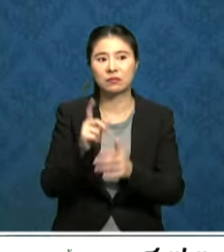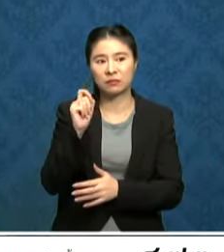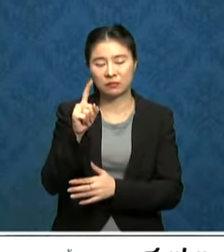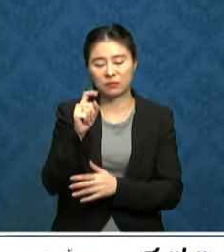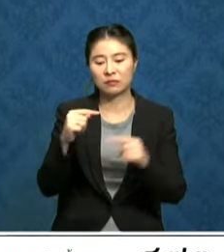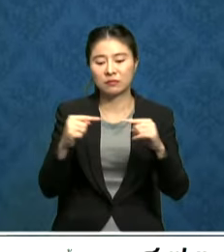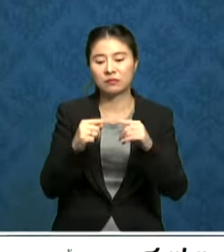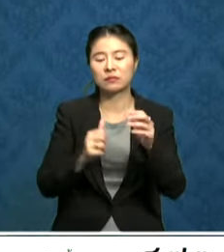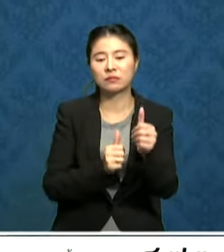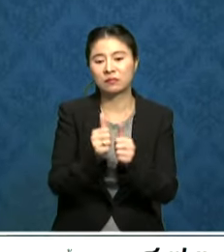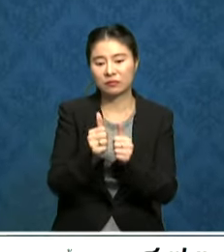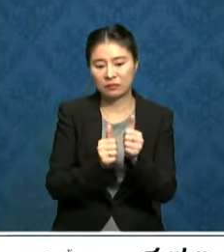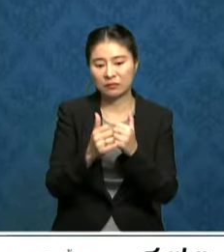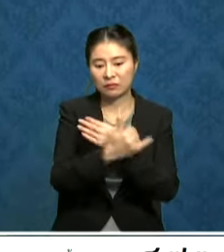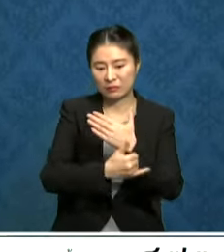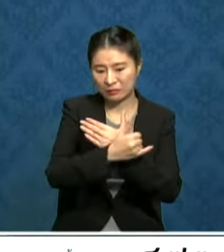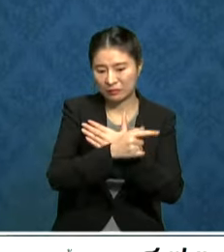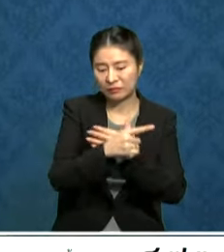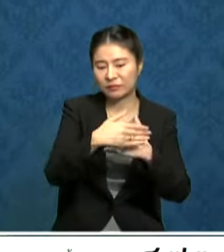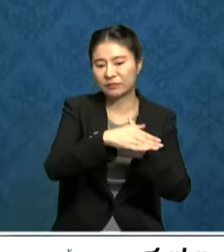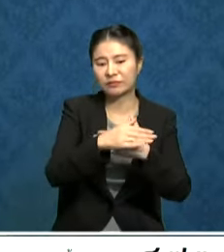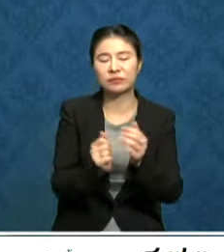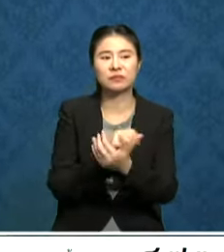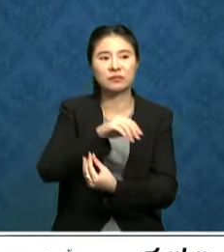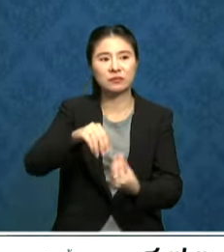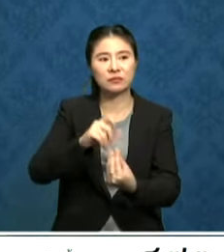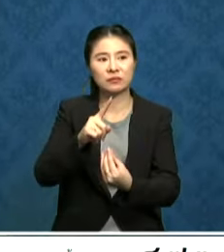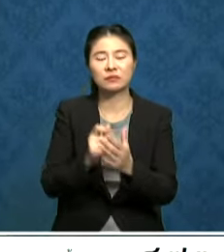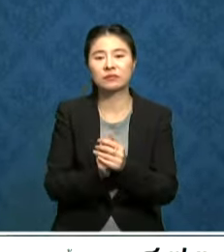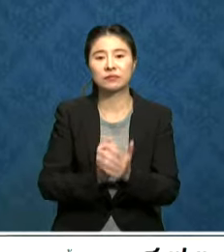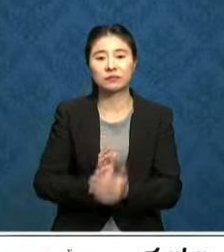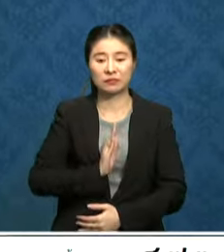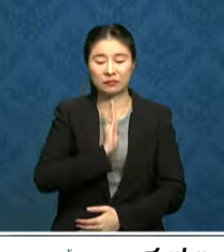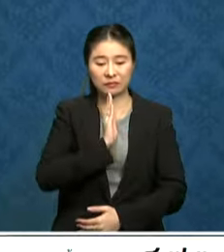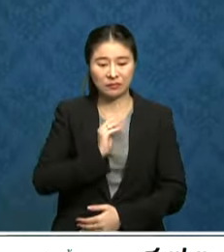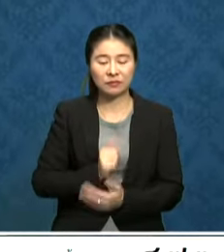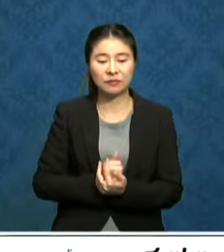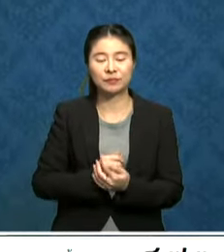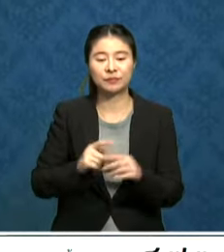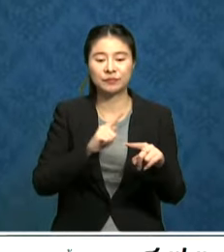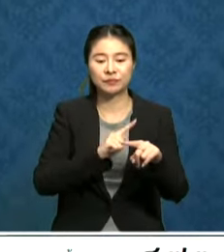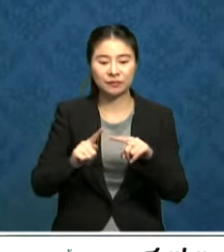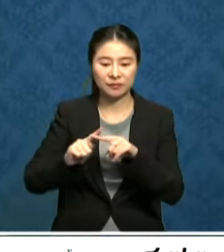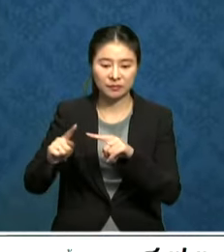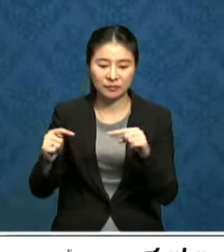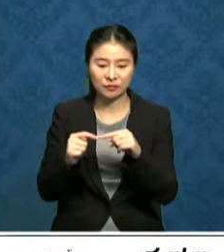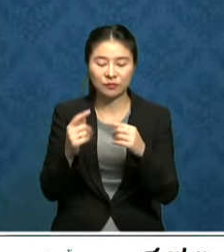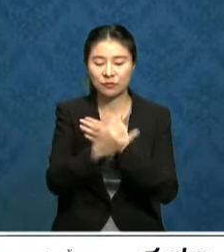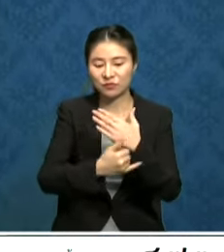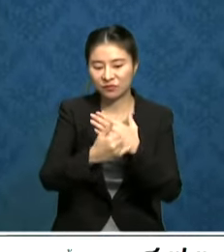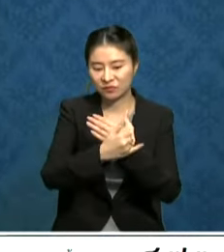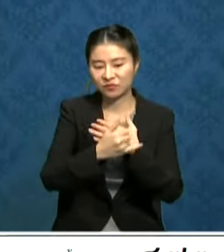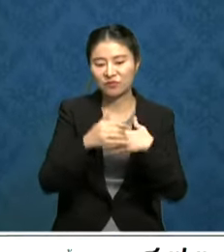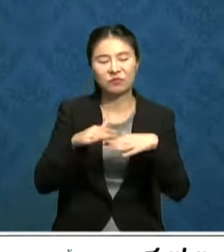สามารถในการแข่งขันของประเทศหดหายเกียรติภูมิศักดิ์ศรีและความเชื่อมั่นของไทยบนเวทีโลกนั้นต้อง